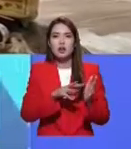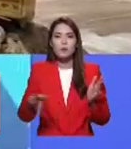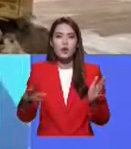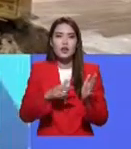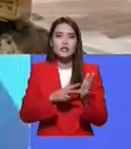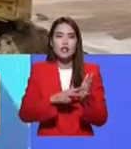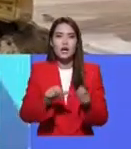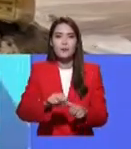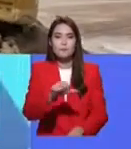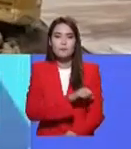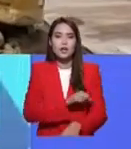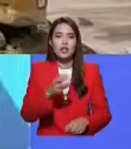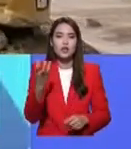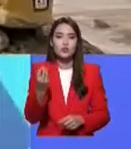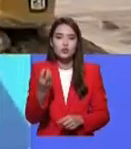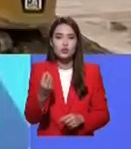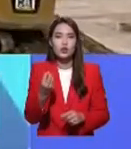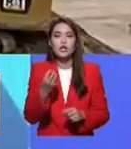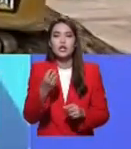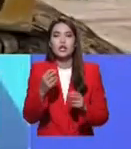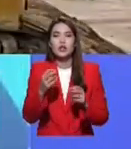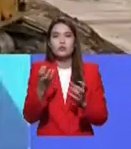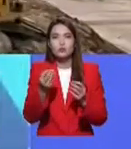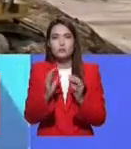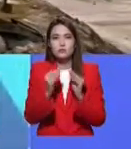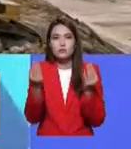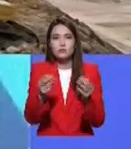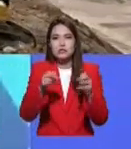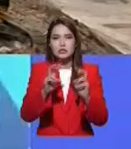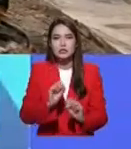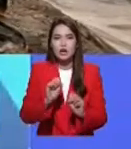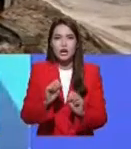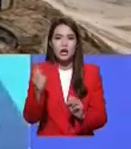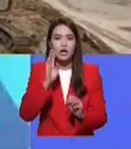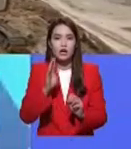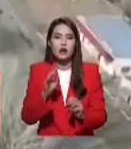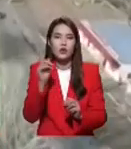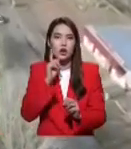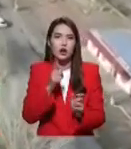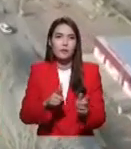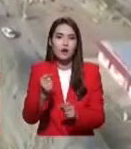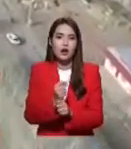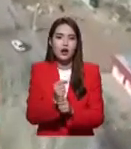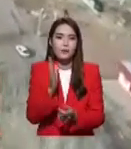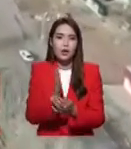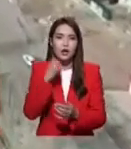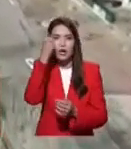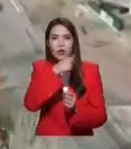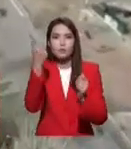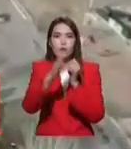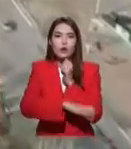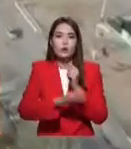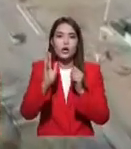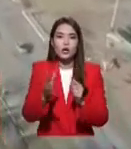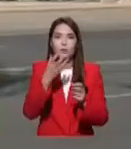метрді құрайтын тағы екі су қоймасы бойынша жобалық сметалық құжаттамаларды әзірлеп жатыр. Жыл соңына дейін облыста 10 мектеп,